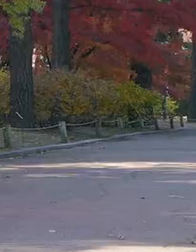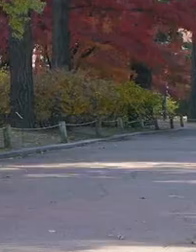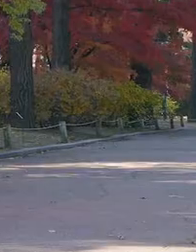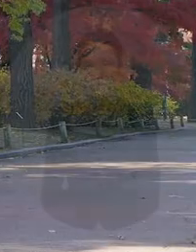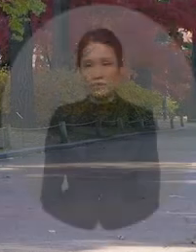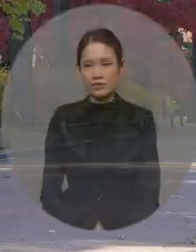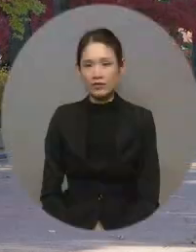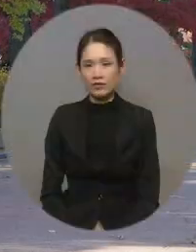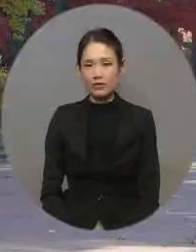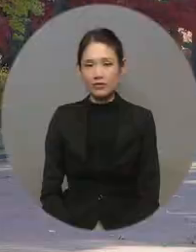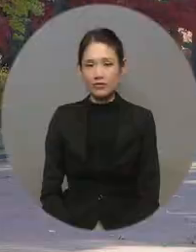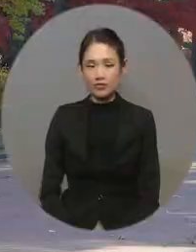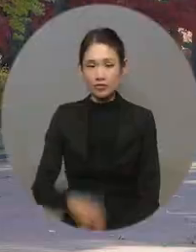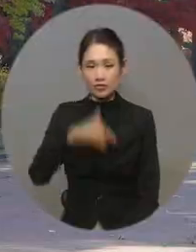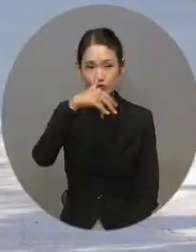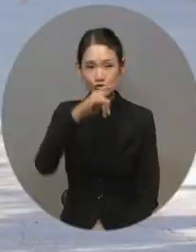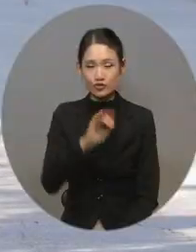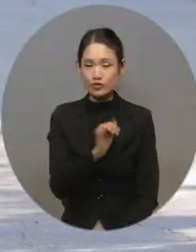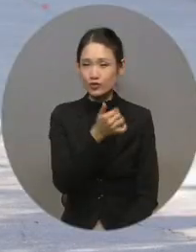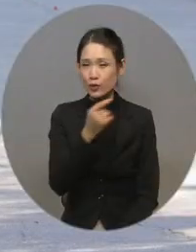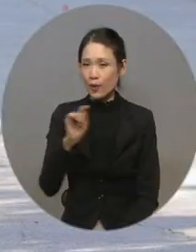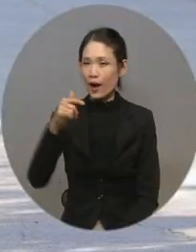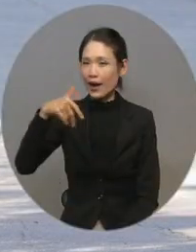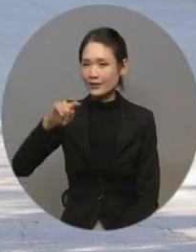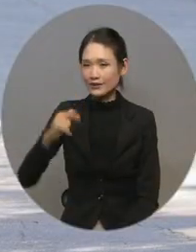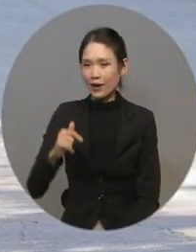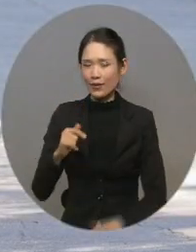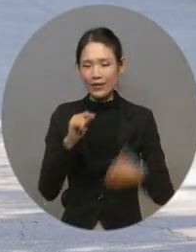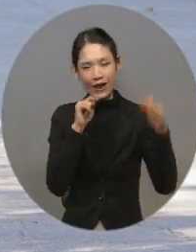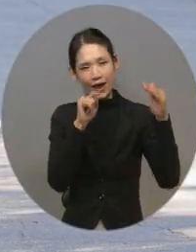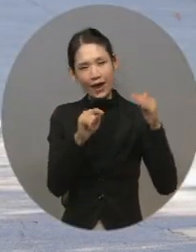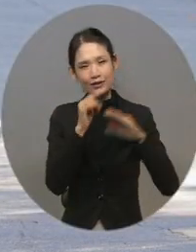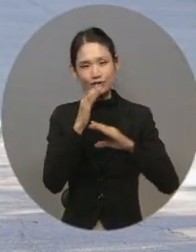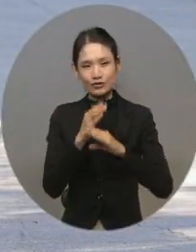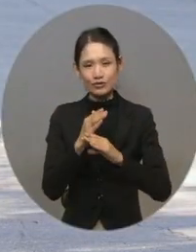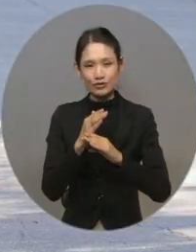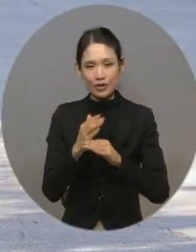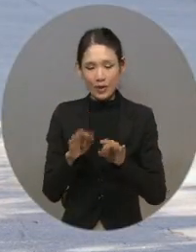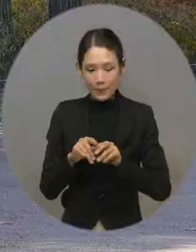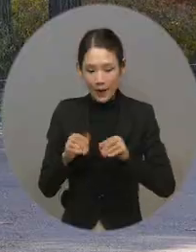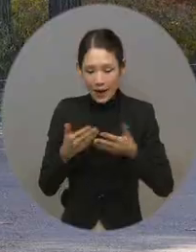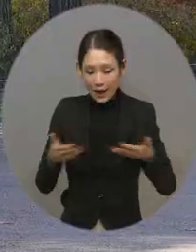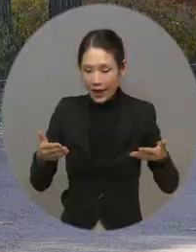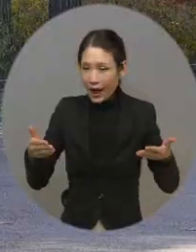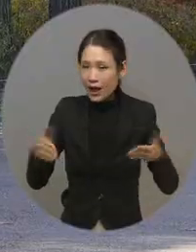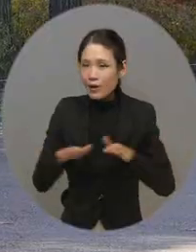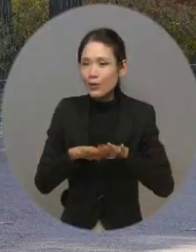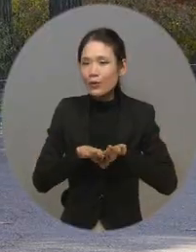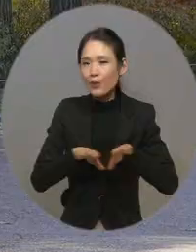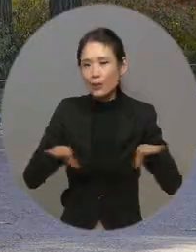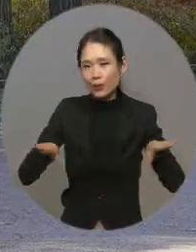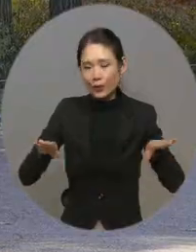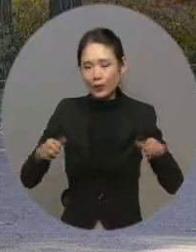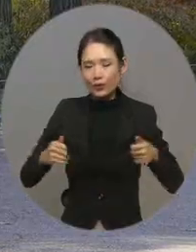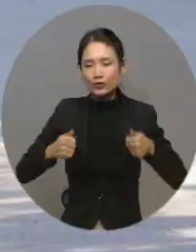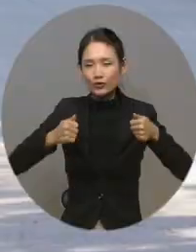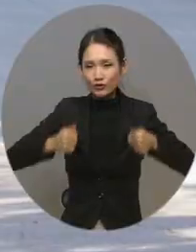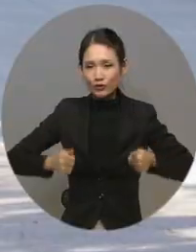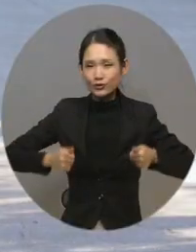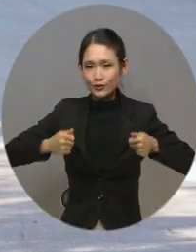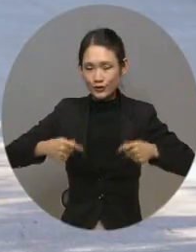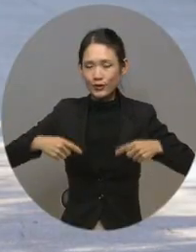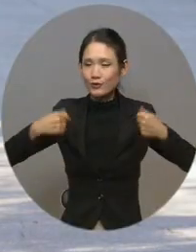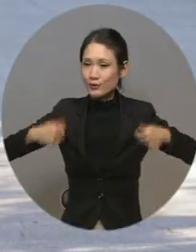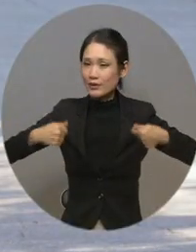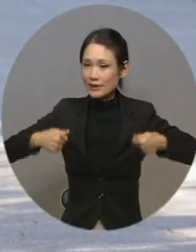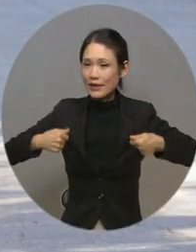여기는 중화전으로 가는 길입니다. 보시는 것처럼 바닥 표면이 고르고 경사도 완만해서 휠체어를 타고도 쉽게